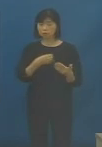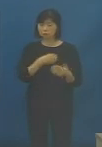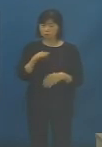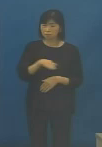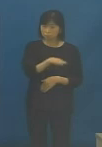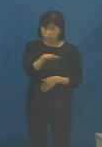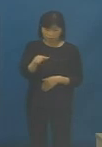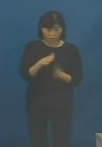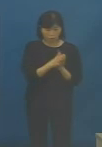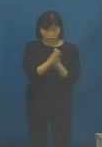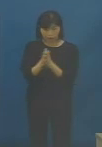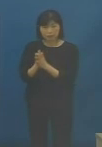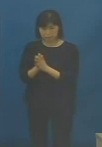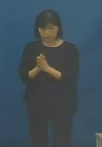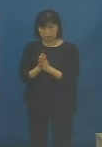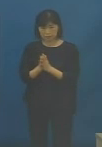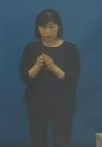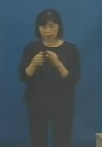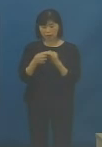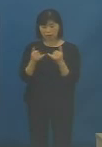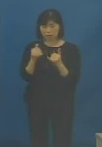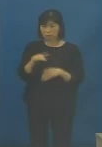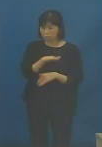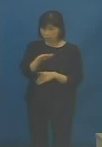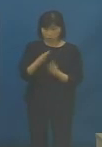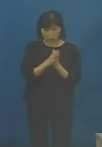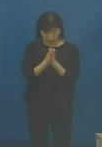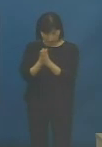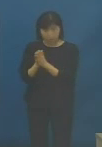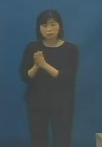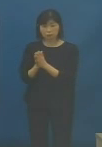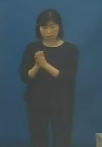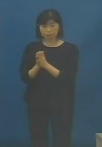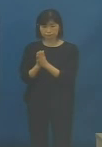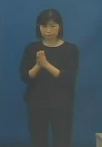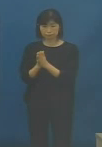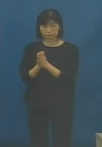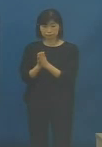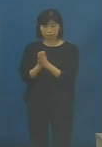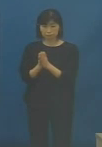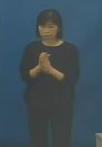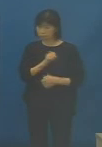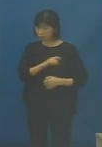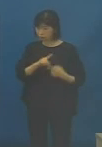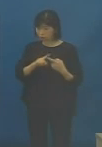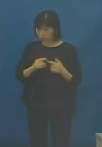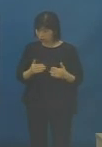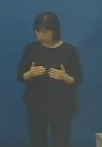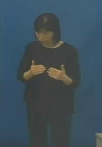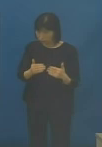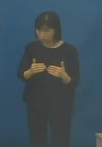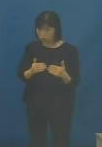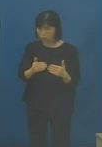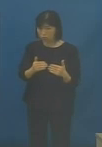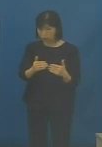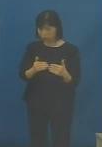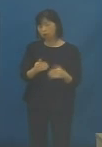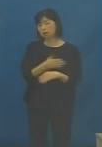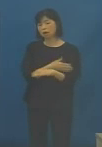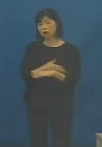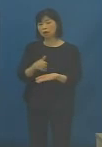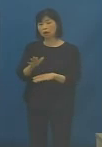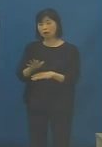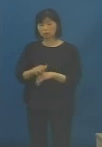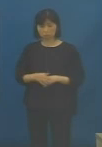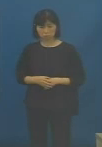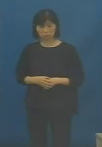お願いをし、関係者にもお願いをして、どんどん前向きに進めたというところはありますけども、ただ普通のところは